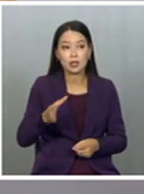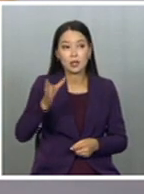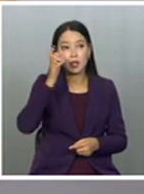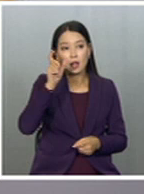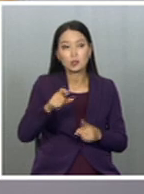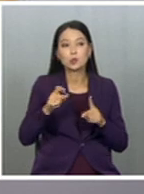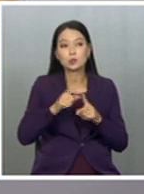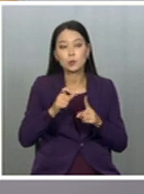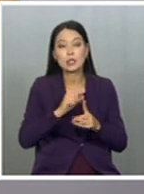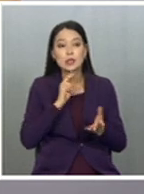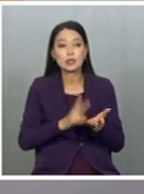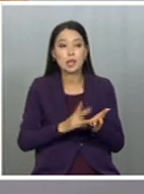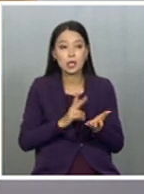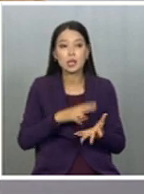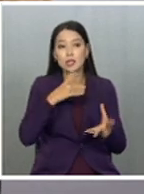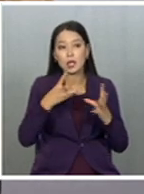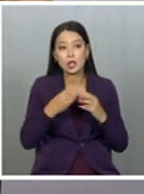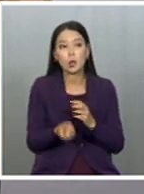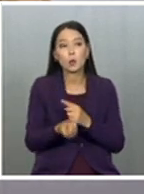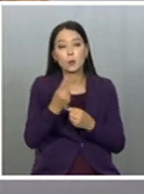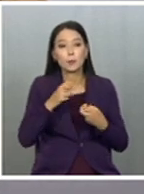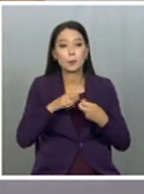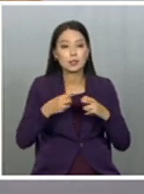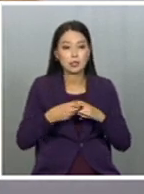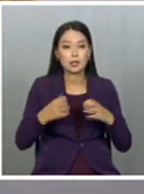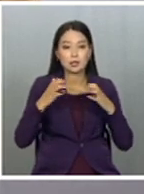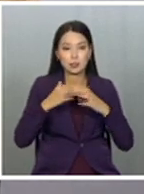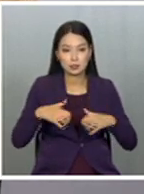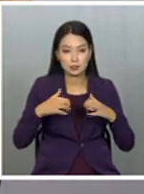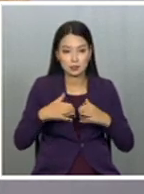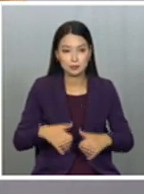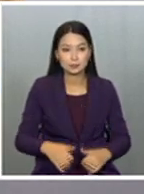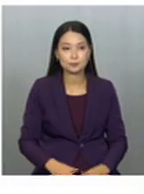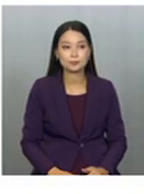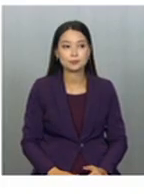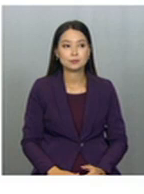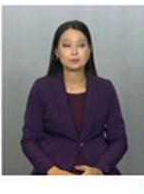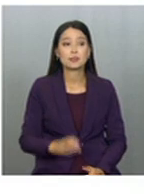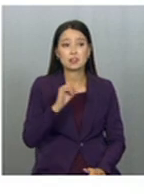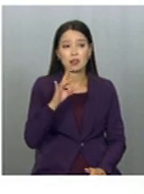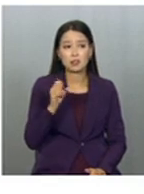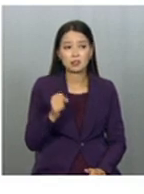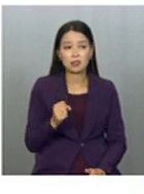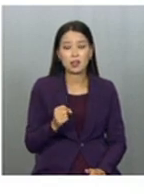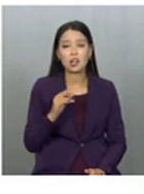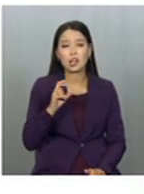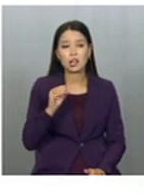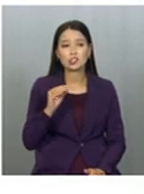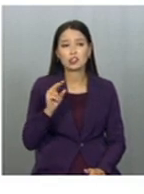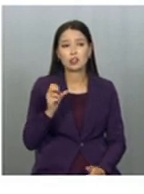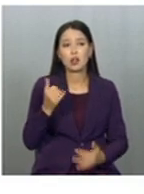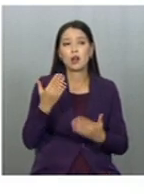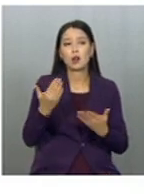сөздеріне дәлел келтіріп отырып, көтерілген мәселені талдаңыздар. Сара, қажекау мынау қалай